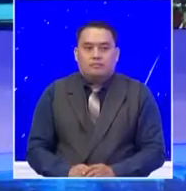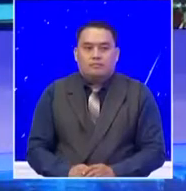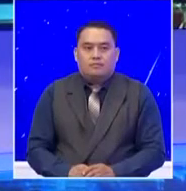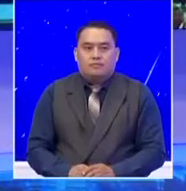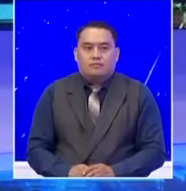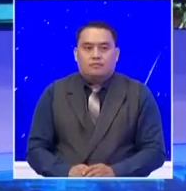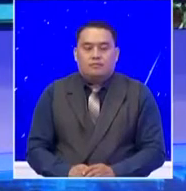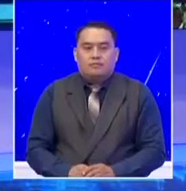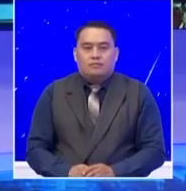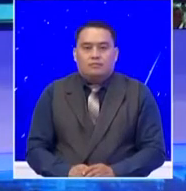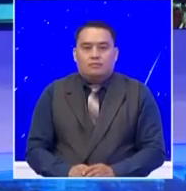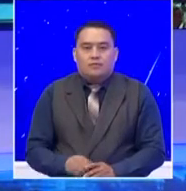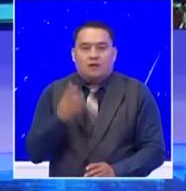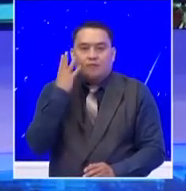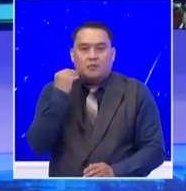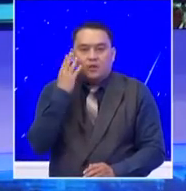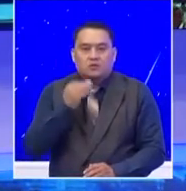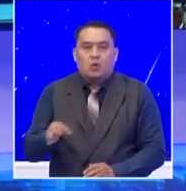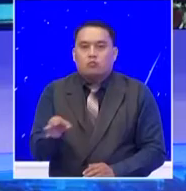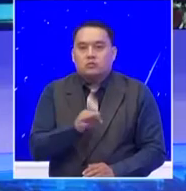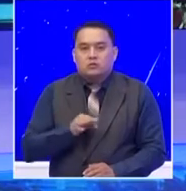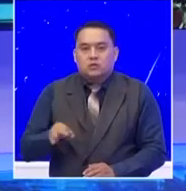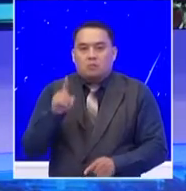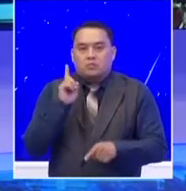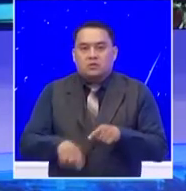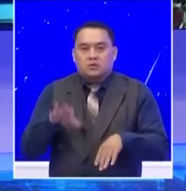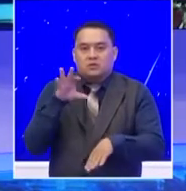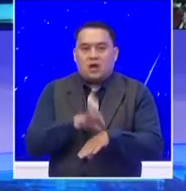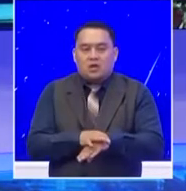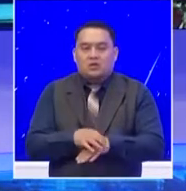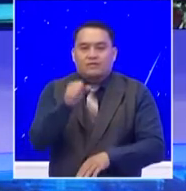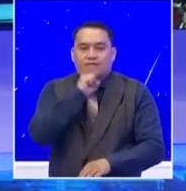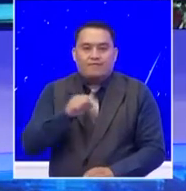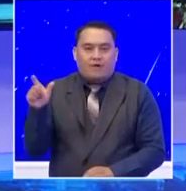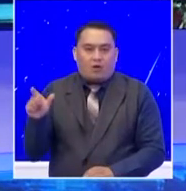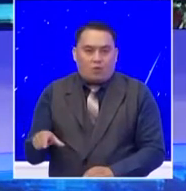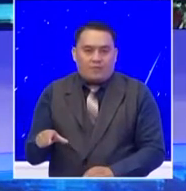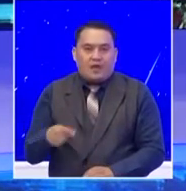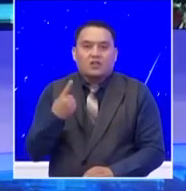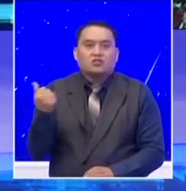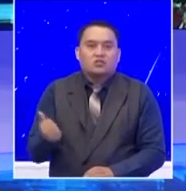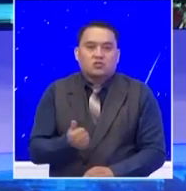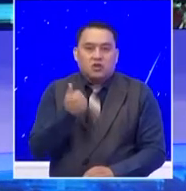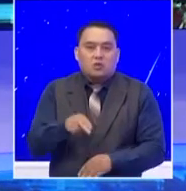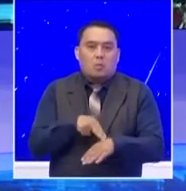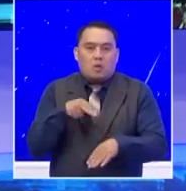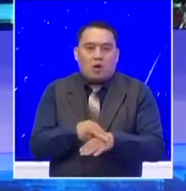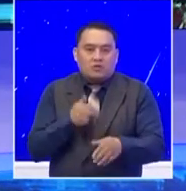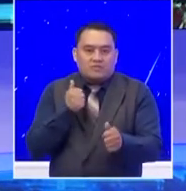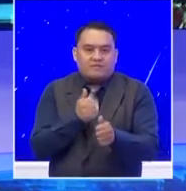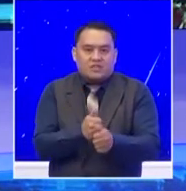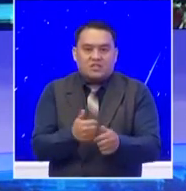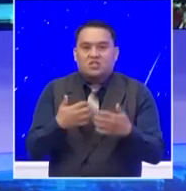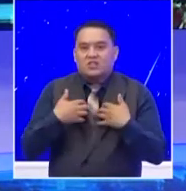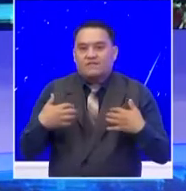На страже порядка в Алматинской области оперативно задержали барымтачей. Всего час понадобился полицейским, чтобы выйти